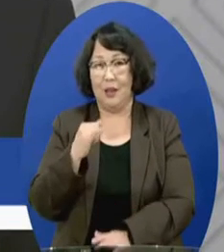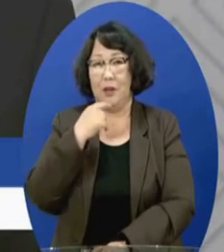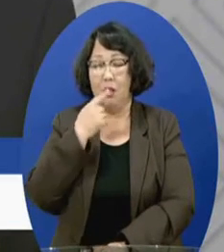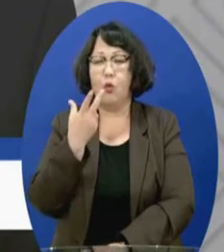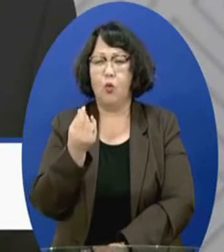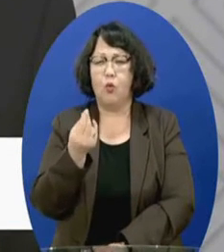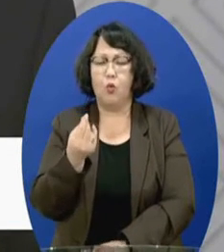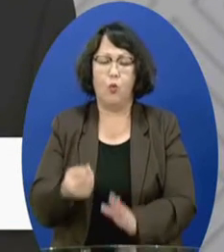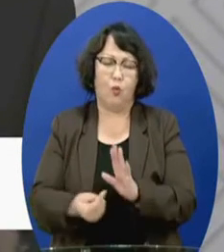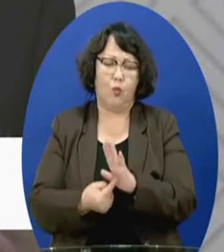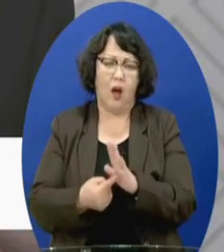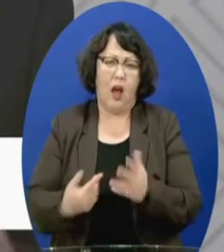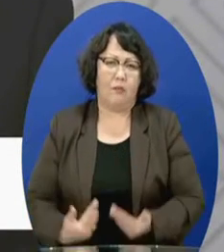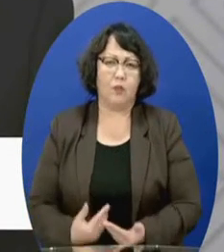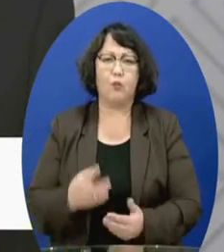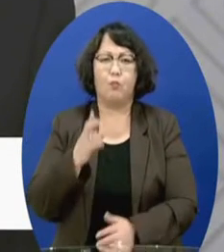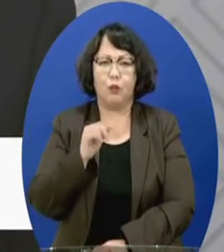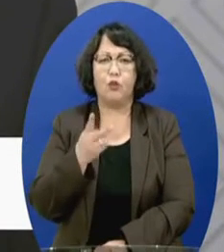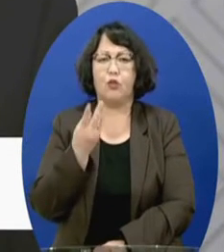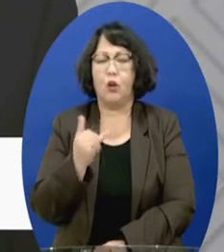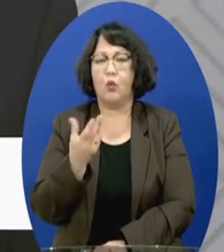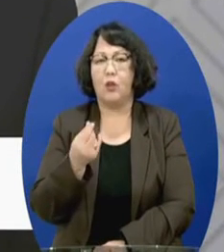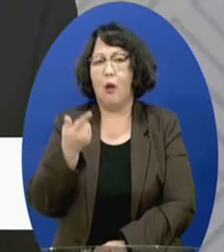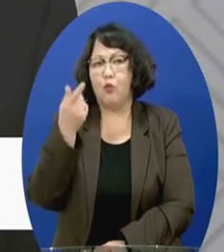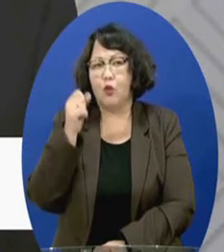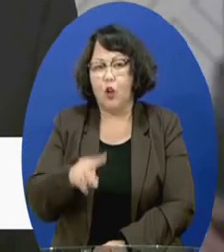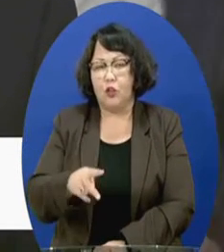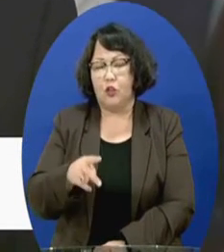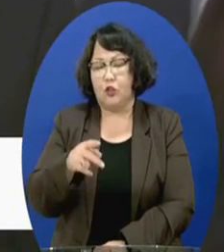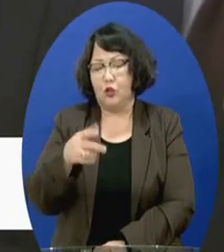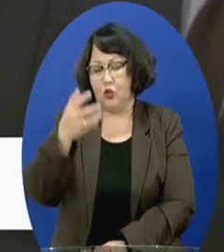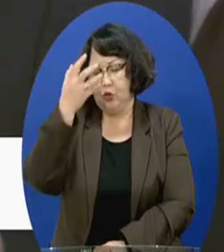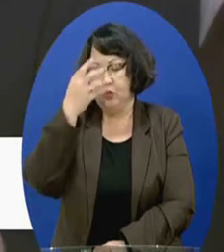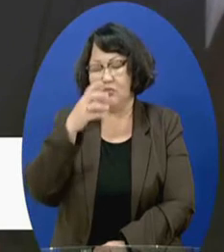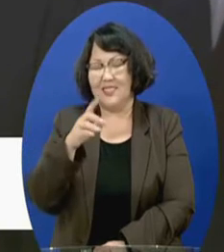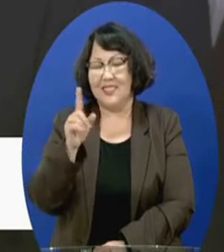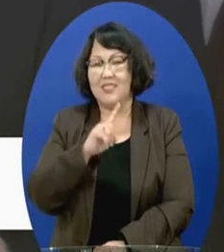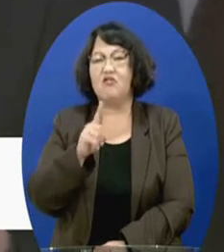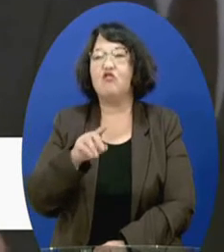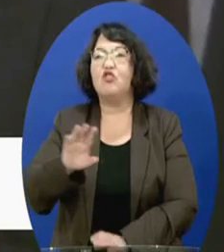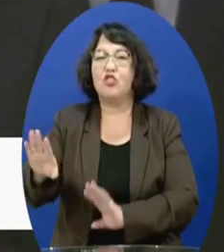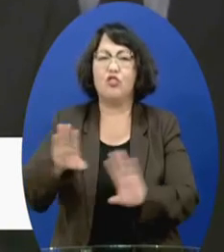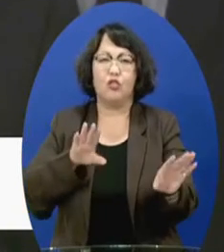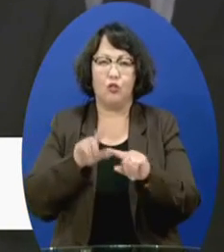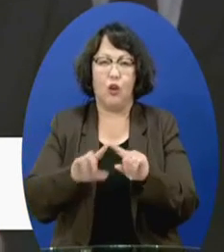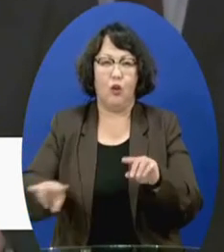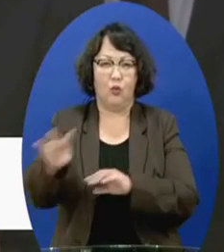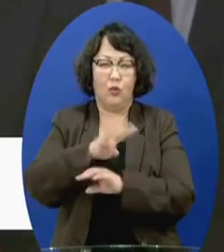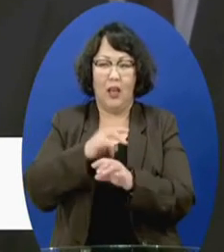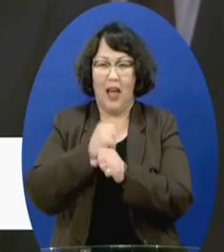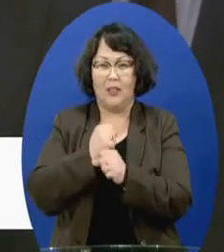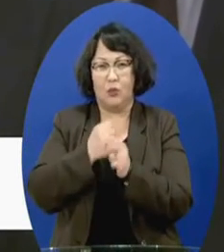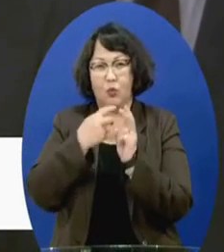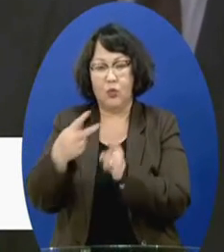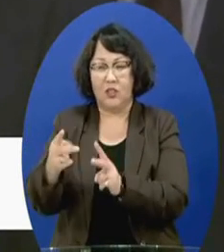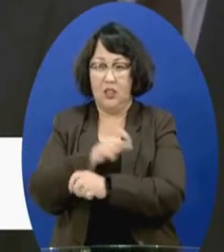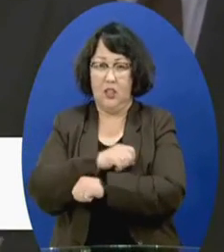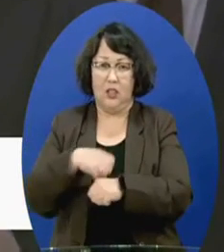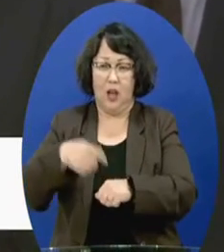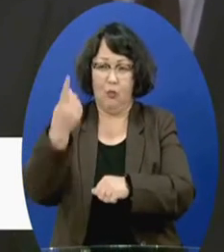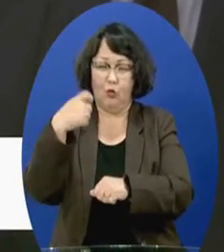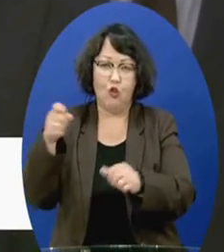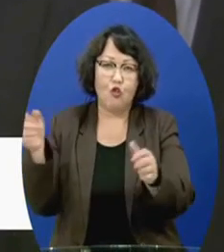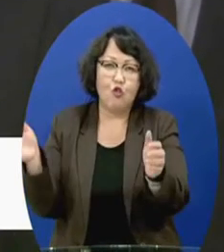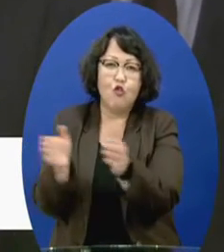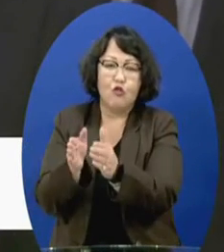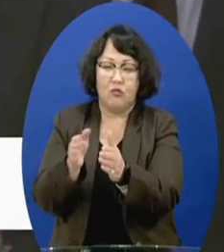юм аа. Тэгэхээр хамгийн гол юм бол засаг захиргааны нутгийн нэгжийн явуулж байгаа бүхэл ажил үйлчлэгийг иргэдэд хамгийн ойрхон байдаг. Бид